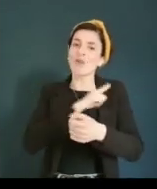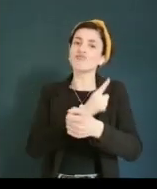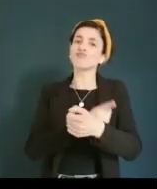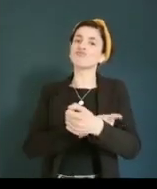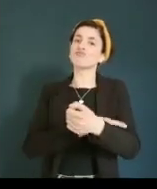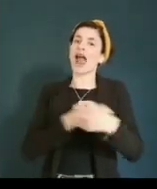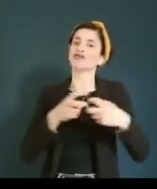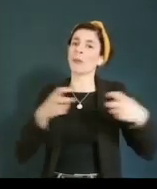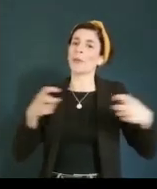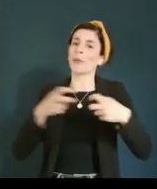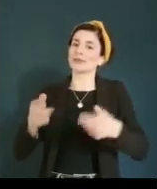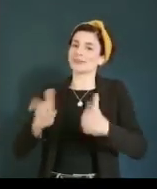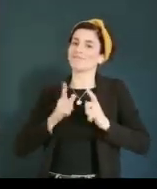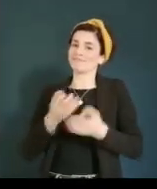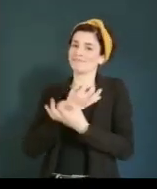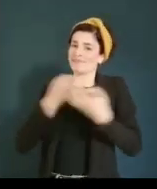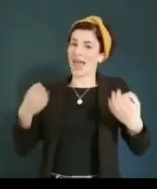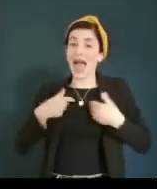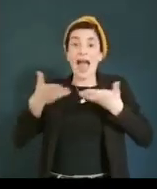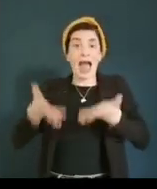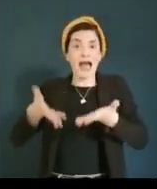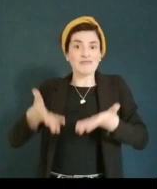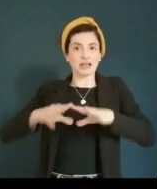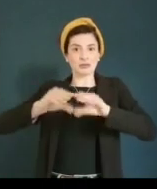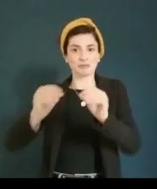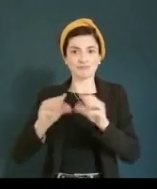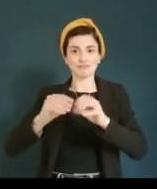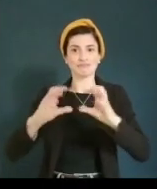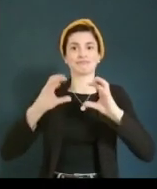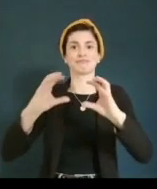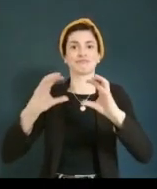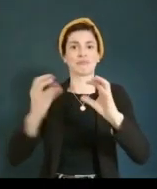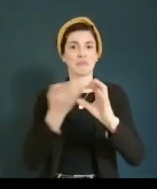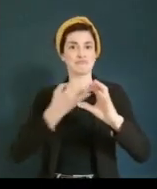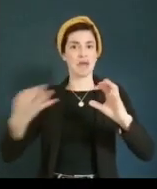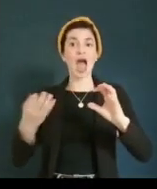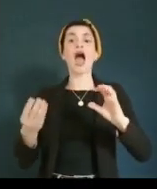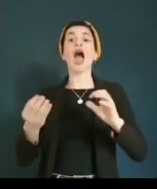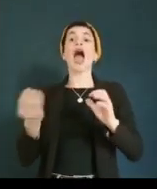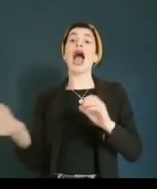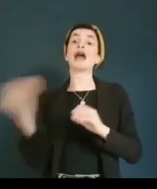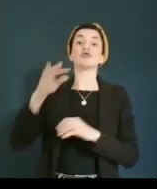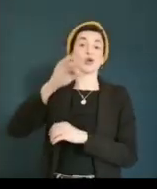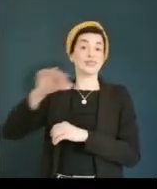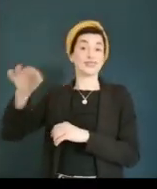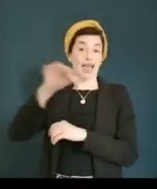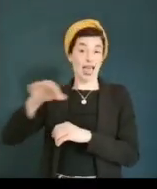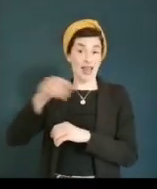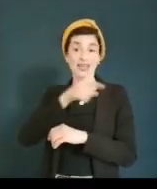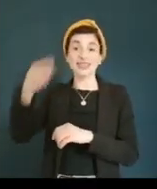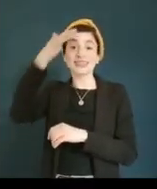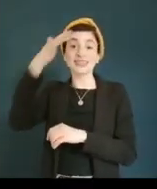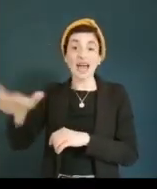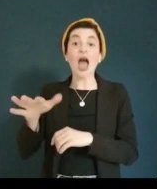bene ai muscoli delle braccia. Adesso che il mio impasto è bello compatto, aggiungo anche il sale,